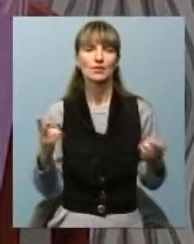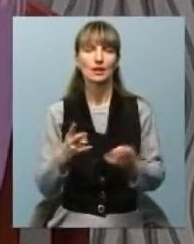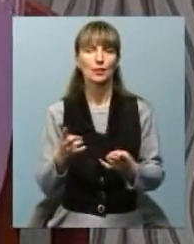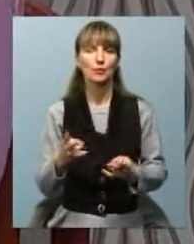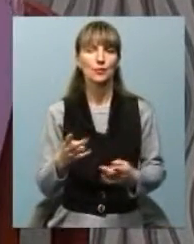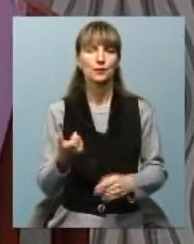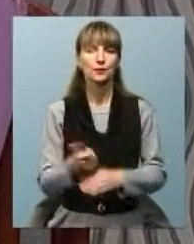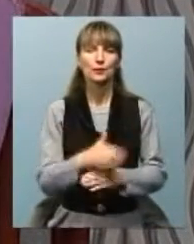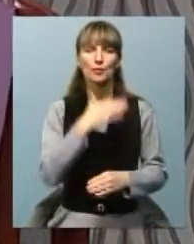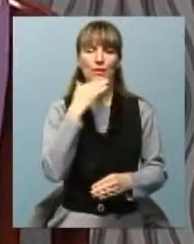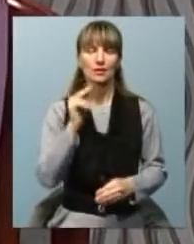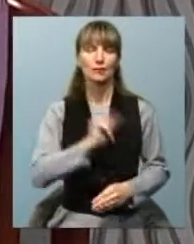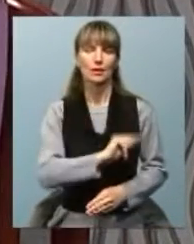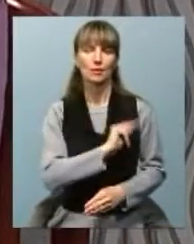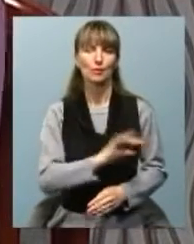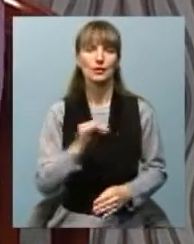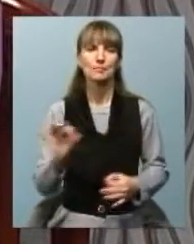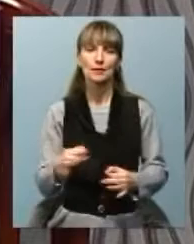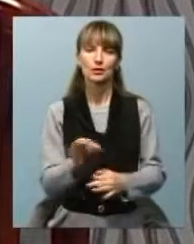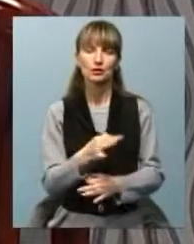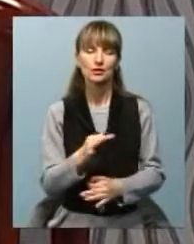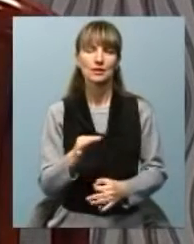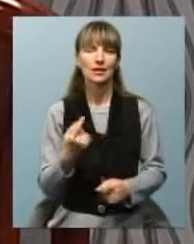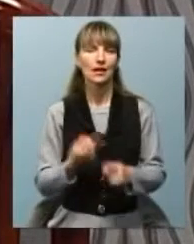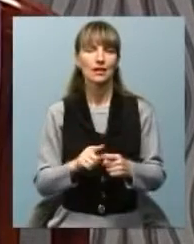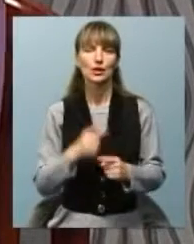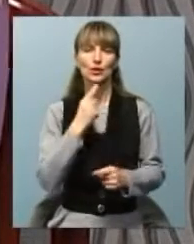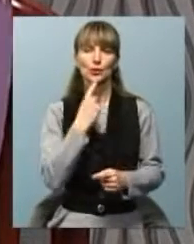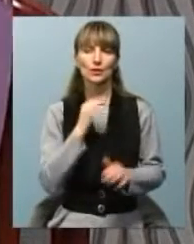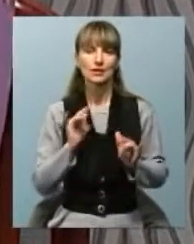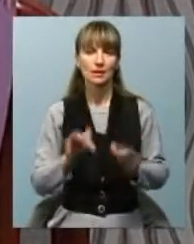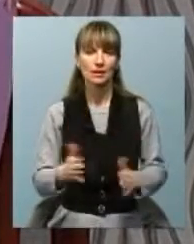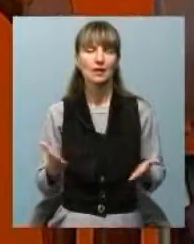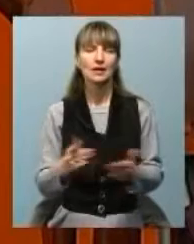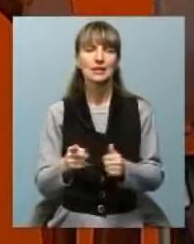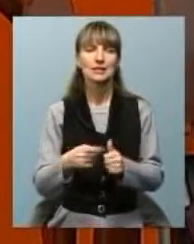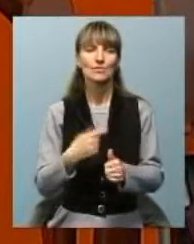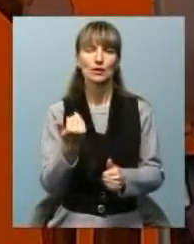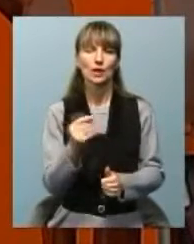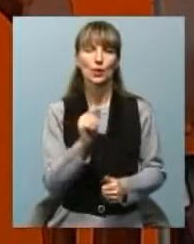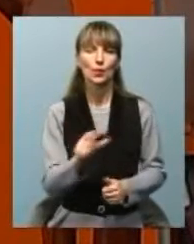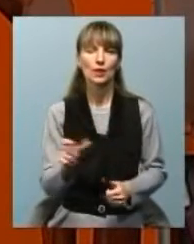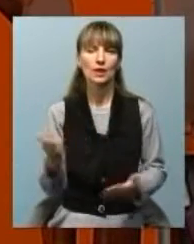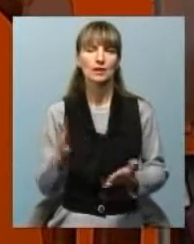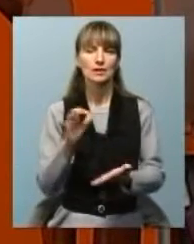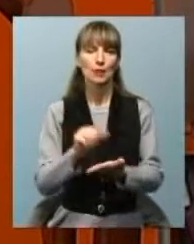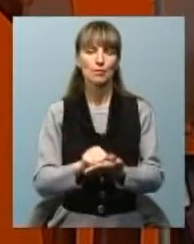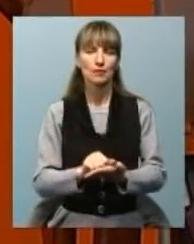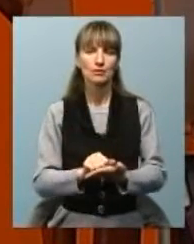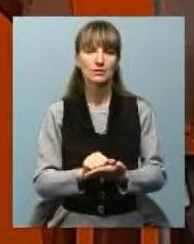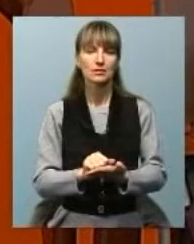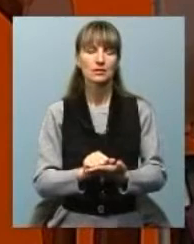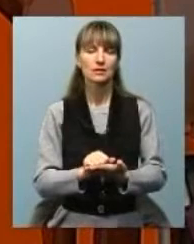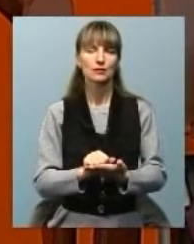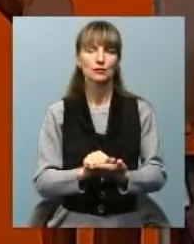дійсно таки дуже-дуже багато попрацювати та пошити її, адже це нелегка справа. А як звуть тих людей, котрі займаються,